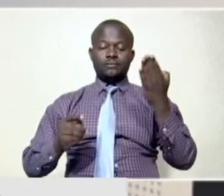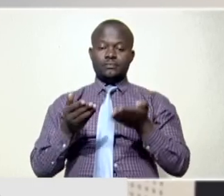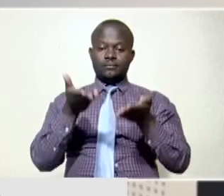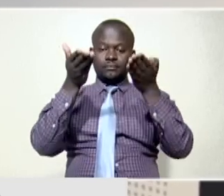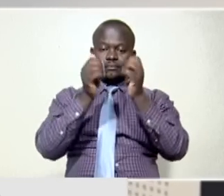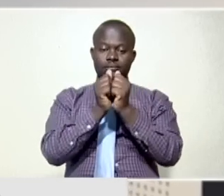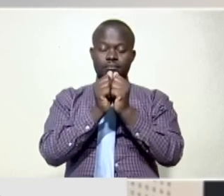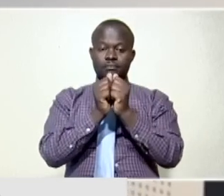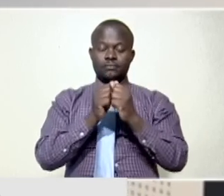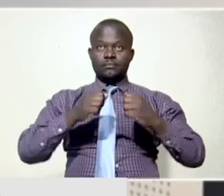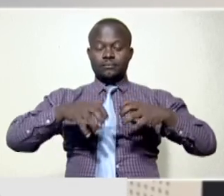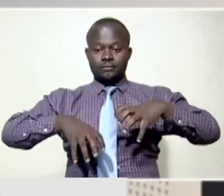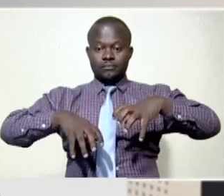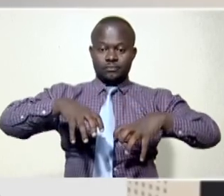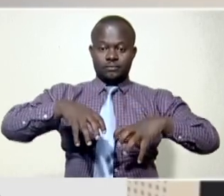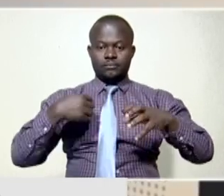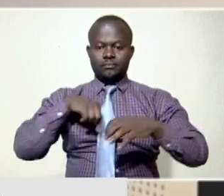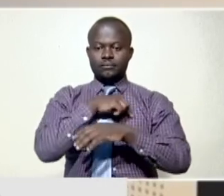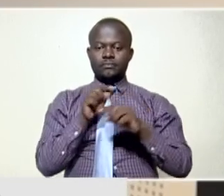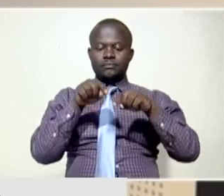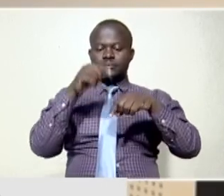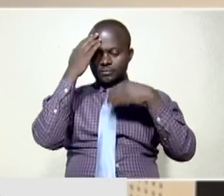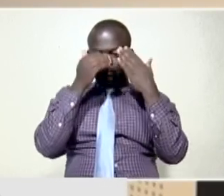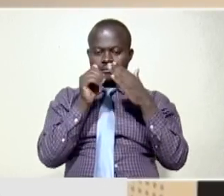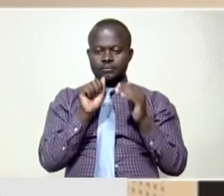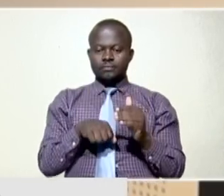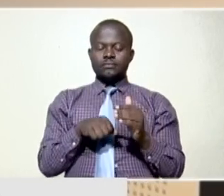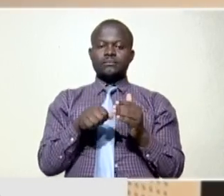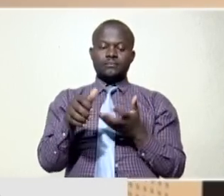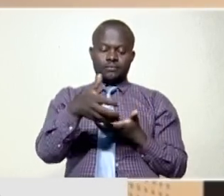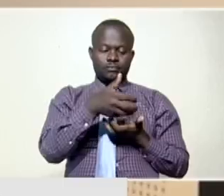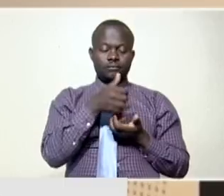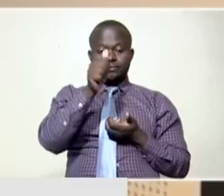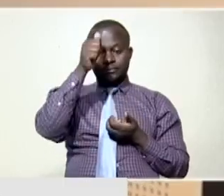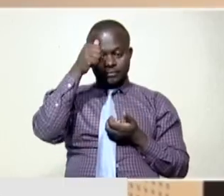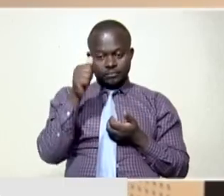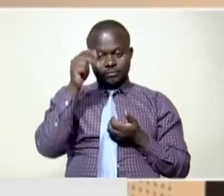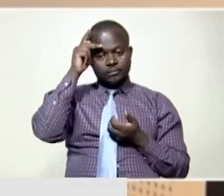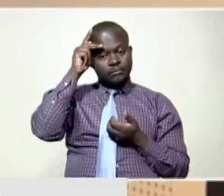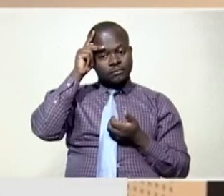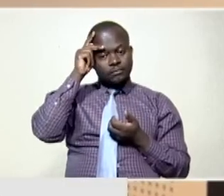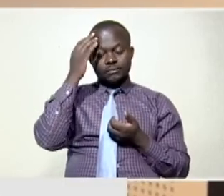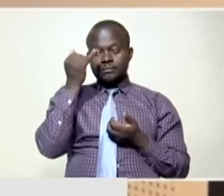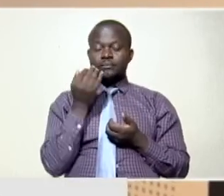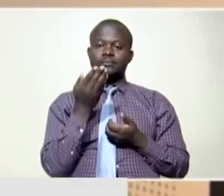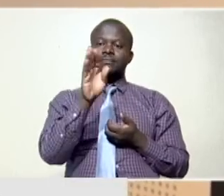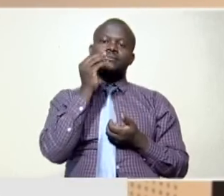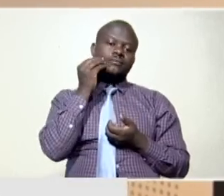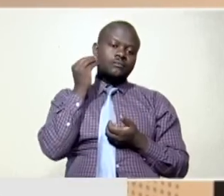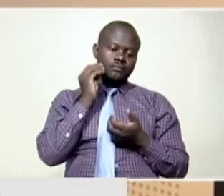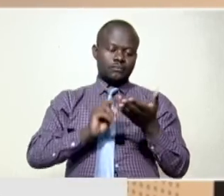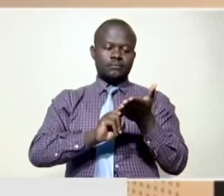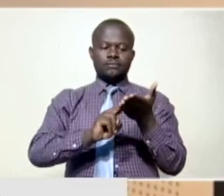na za robo. Turi hano rero kugira ngo duhahe ubwo bumenyi, kugira ngo nidusubire iwacu tuzabubyaze